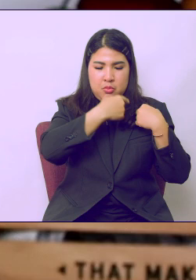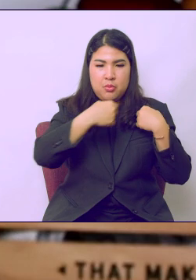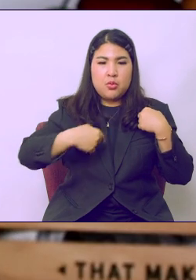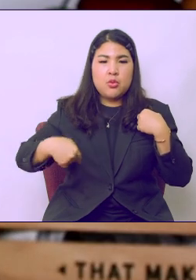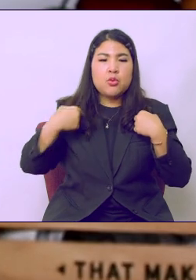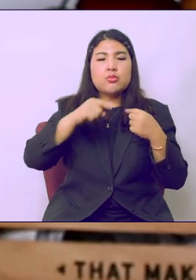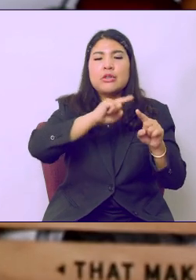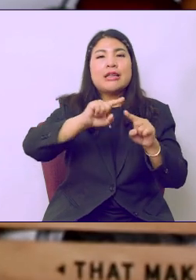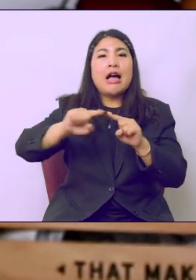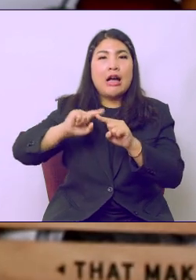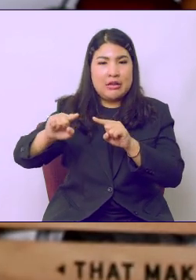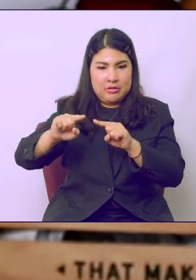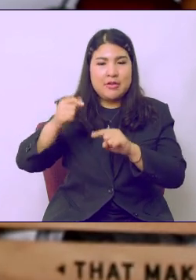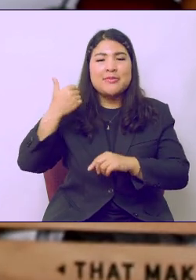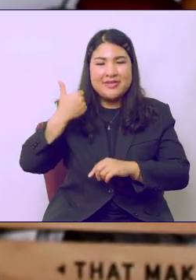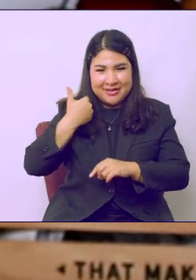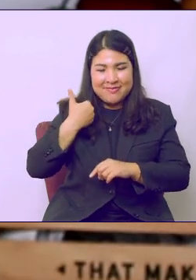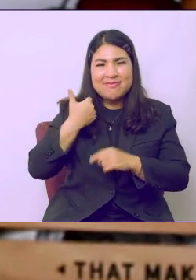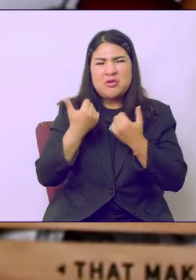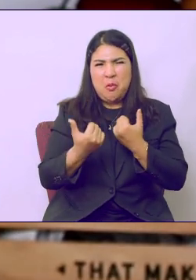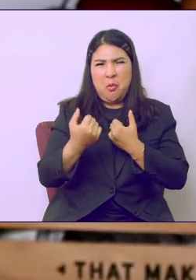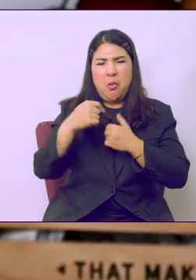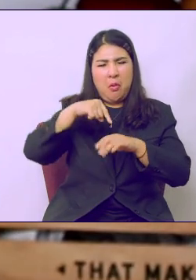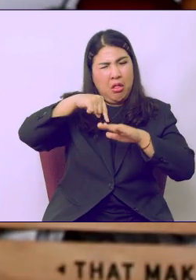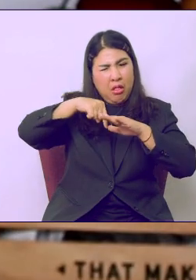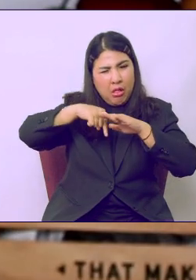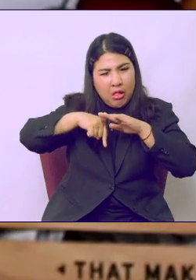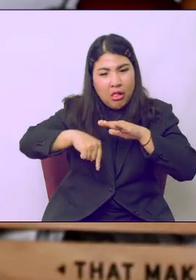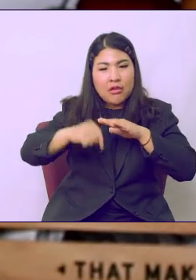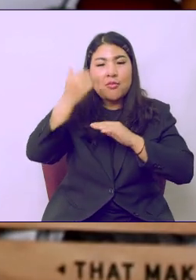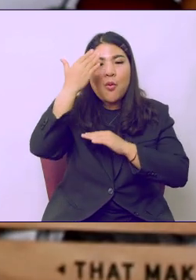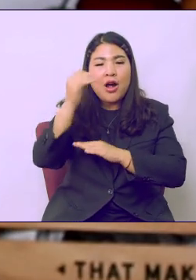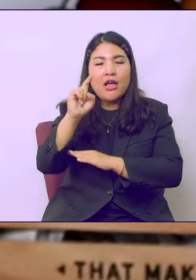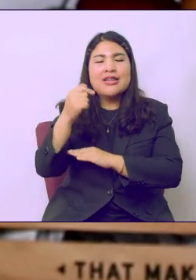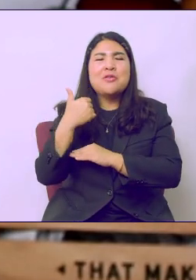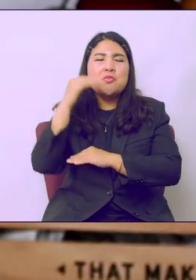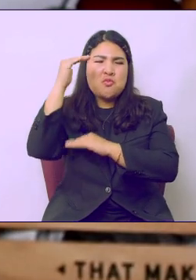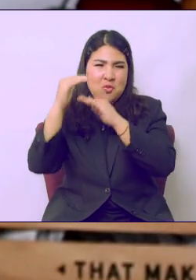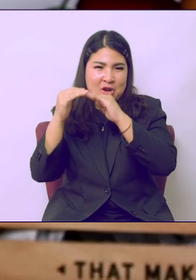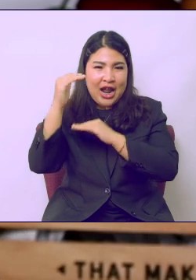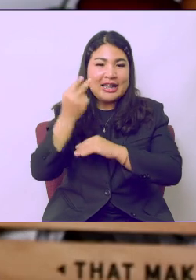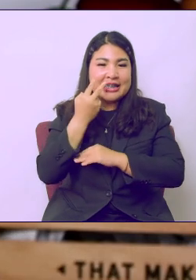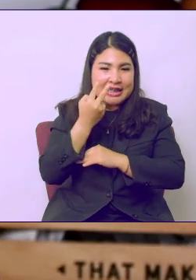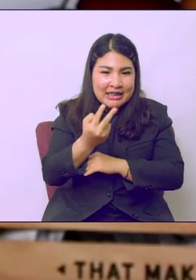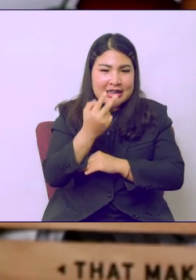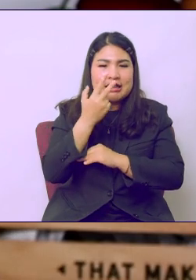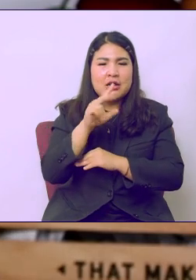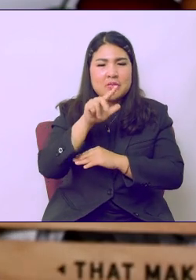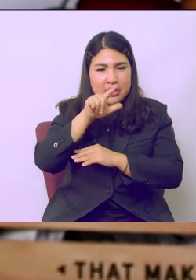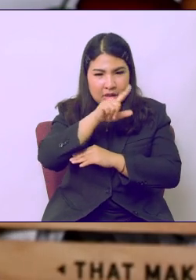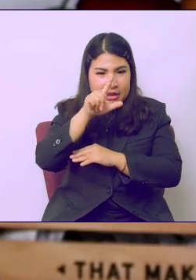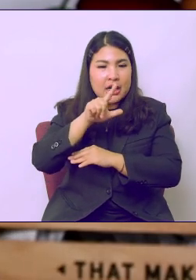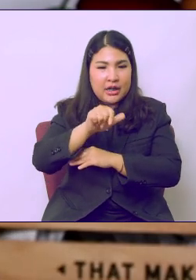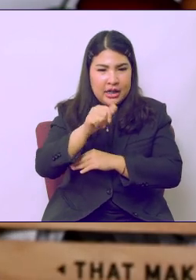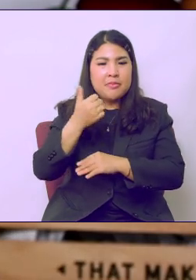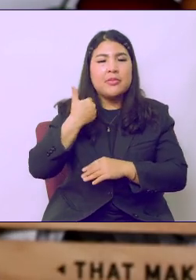ด้วยอืนะครับอันนี้อันนี้ก็จะเป็นชั้นลึกนะครับอันนี้ผู้ใหญ่เรียนเพราะว่าผู้ใหญ่จะสังเกตได้ว่าซาวด์ซาวด์ต่างๆออกมาจากากตรงไหนใน